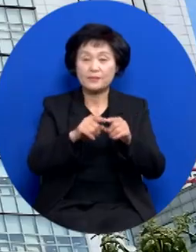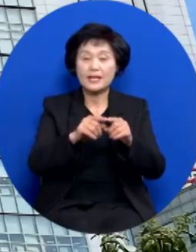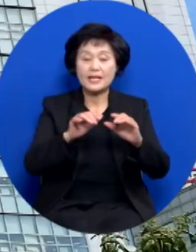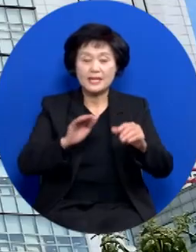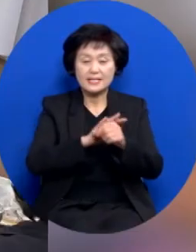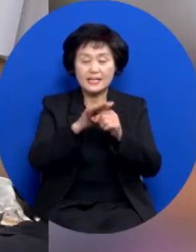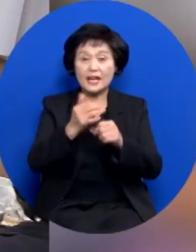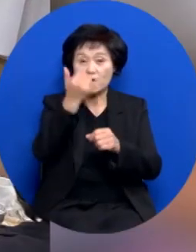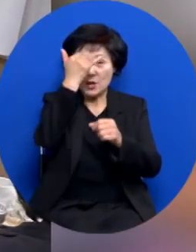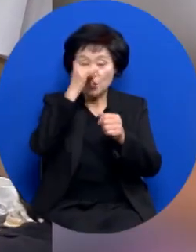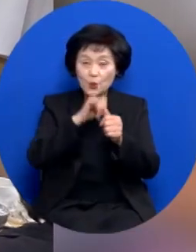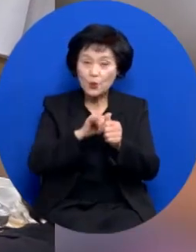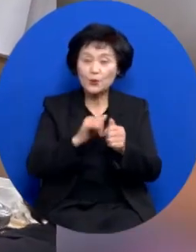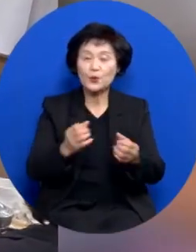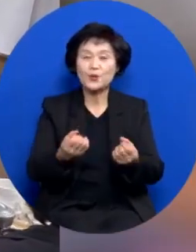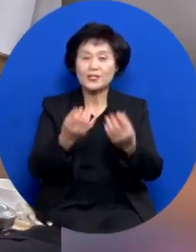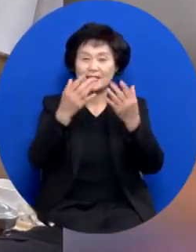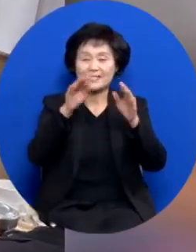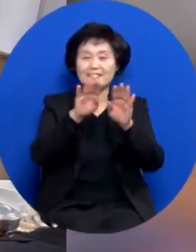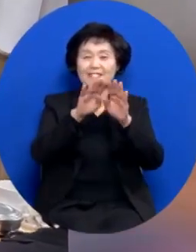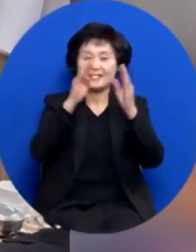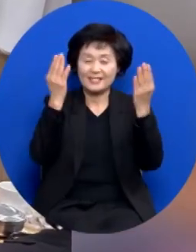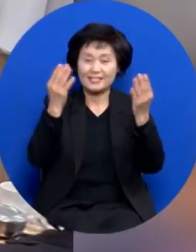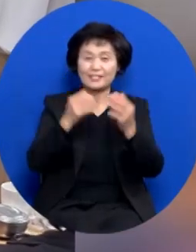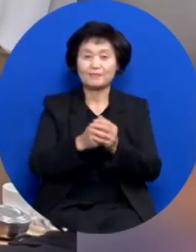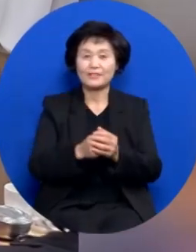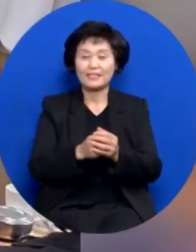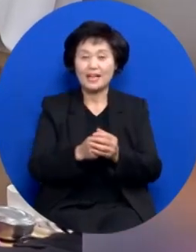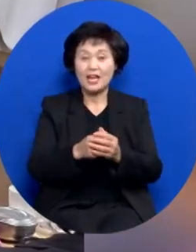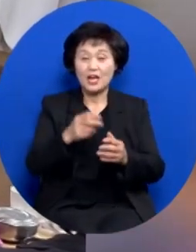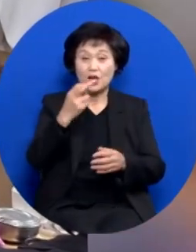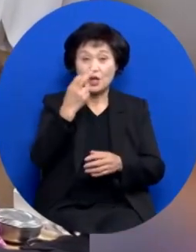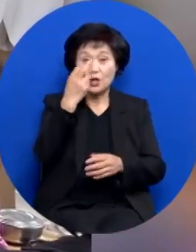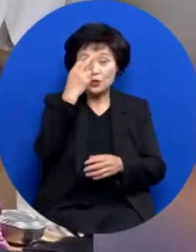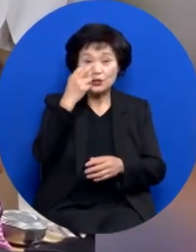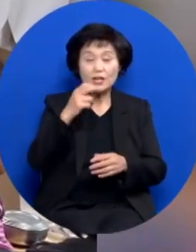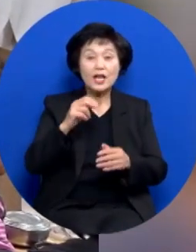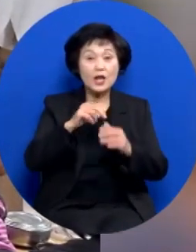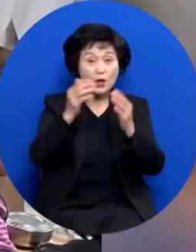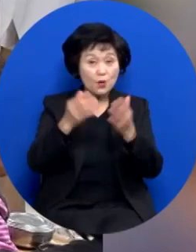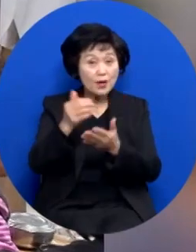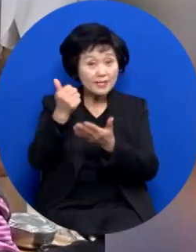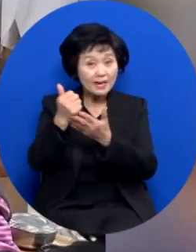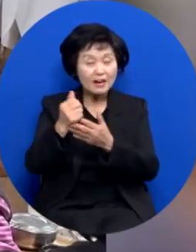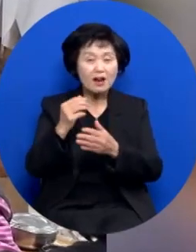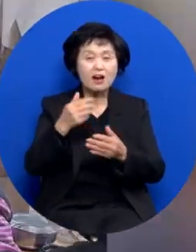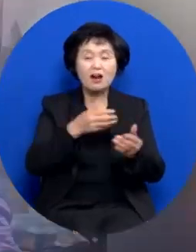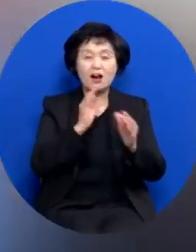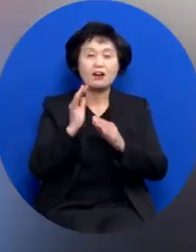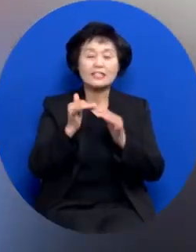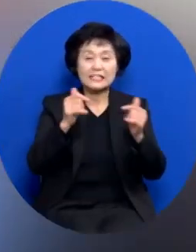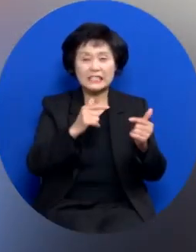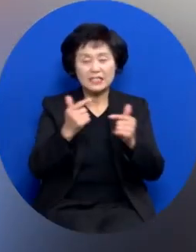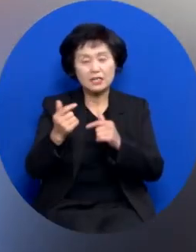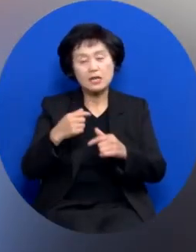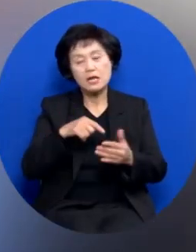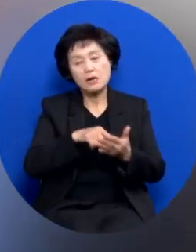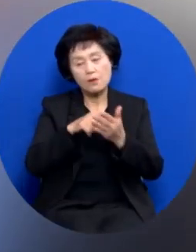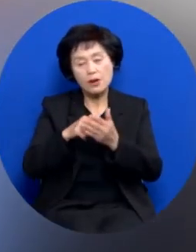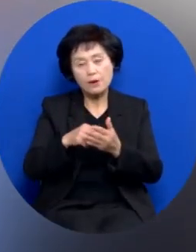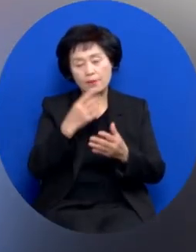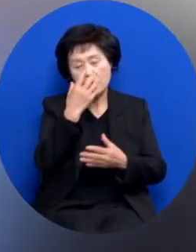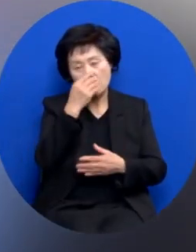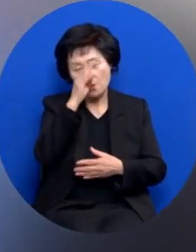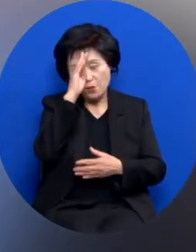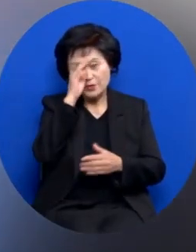진행했습니다. 월드 뷰티엔즈 최애스더 회장은 효도잔치를 통해 어르신들이 외로움과 우울증을 이겨내 용기를